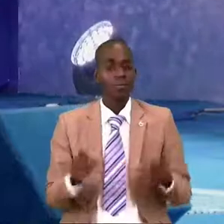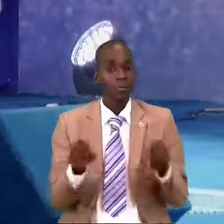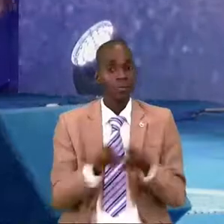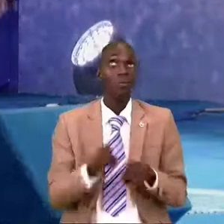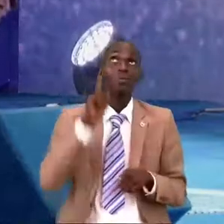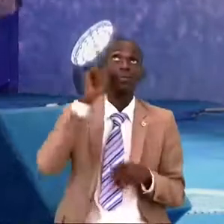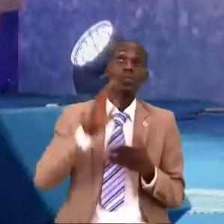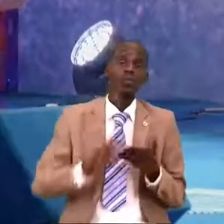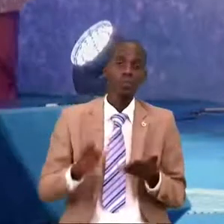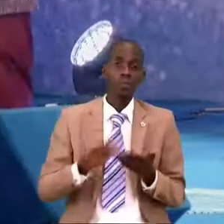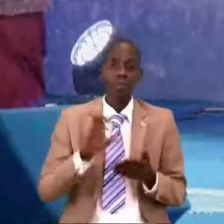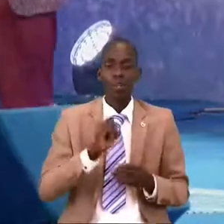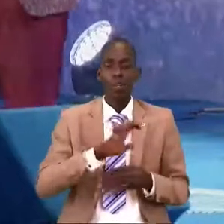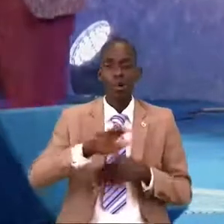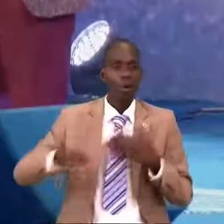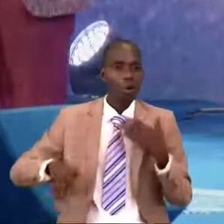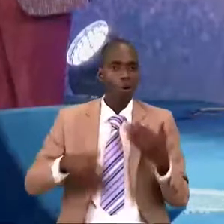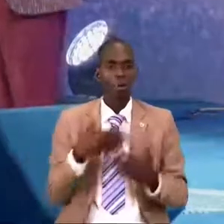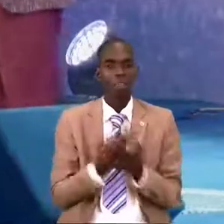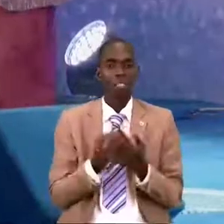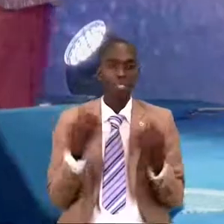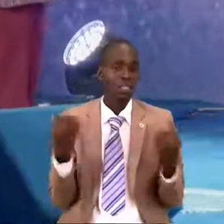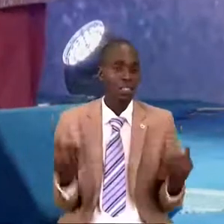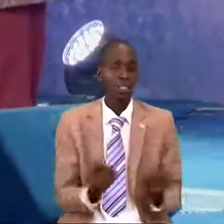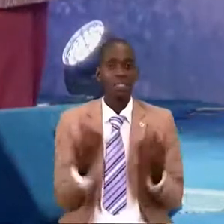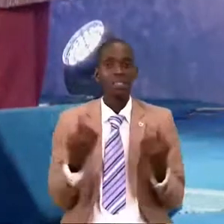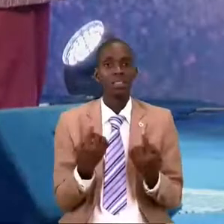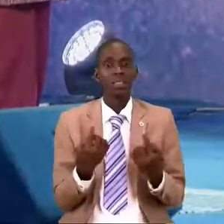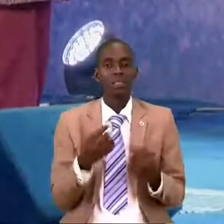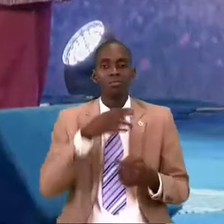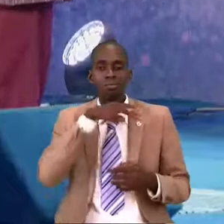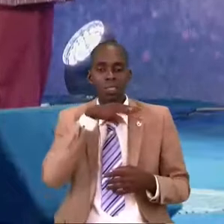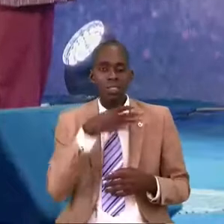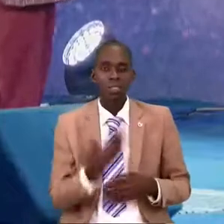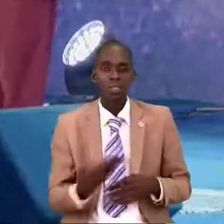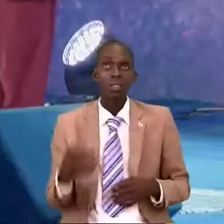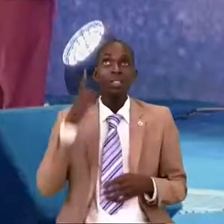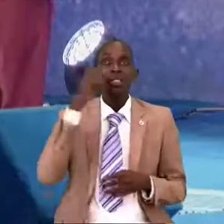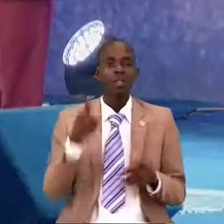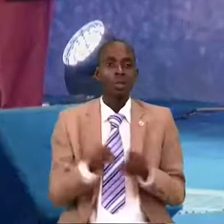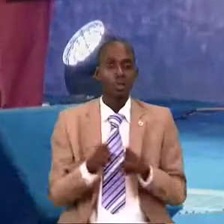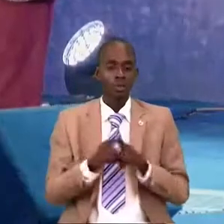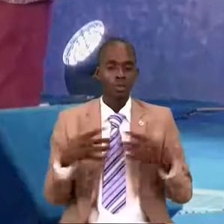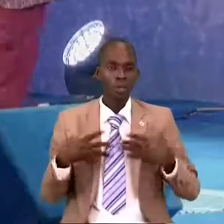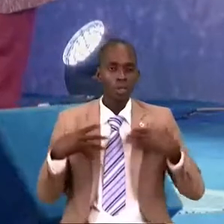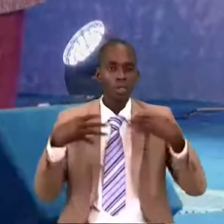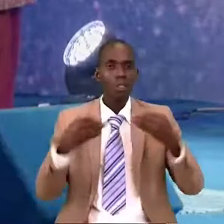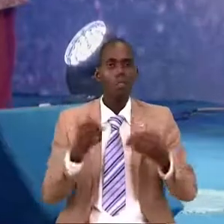les péchés, il guérit aussi toutes les maladies et toutes les infirmités.